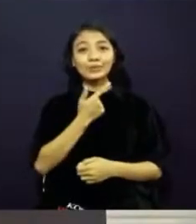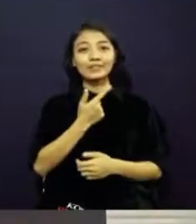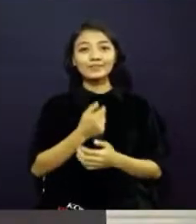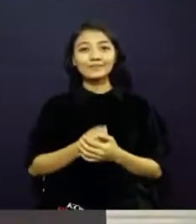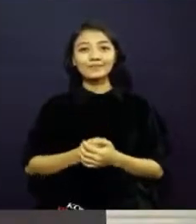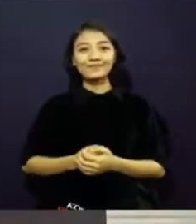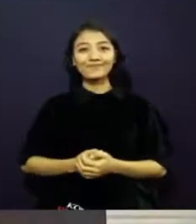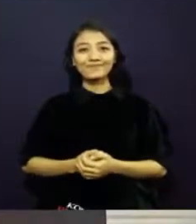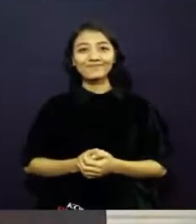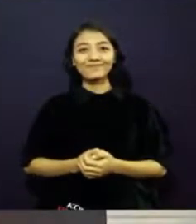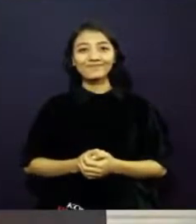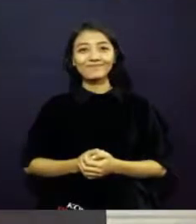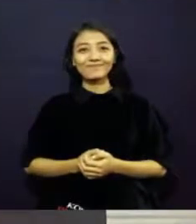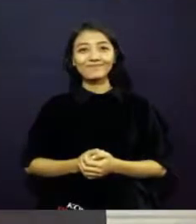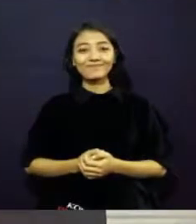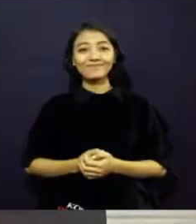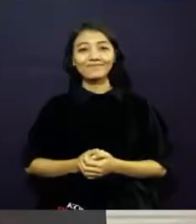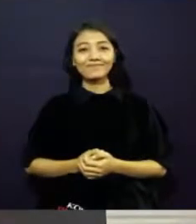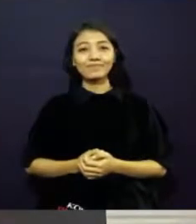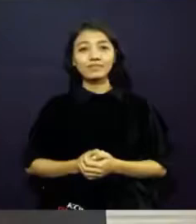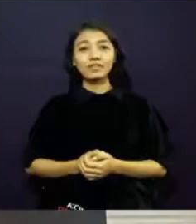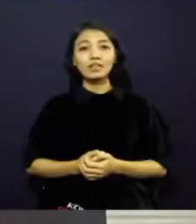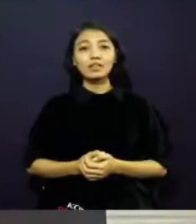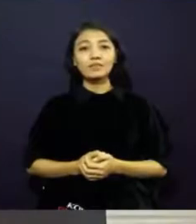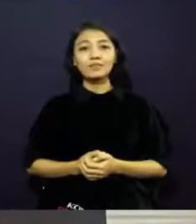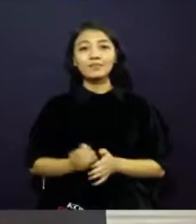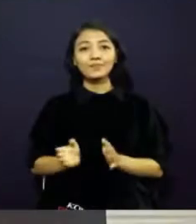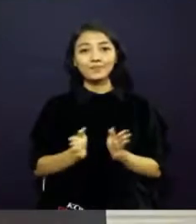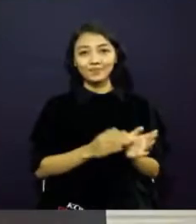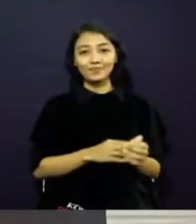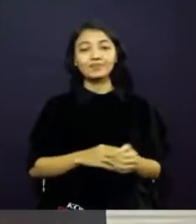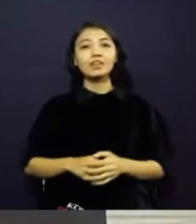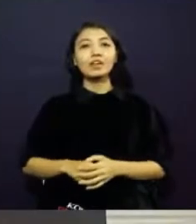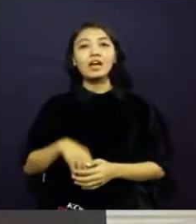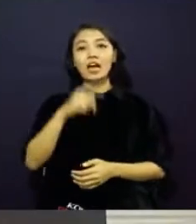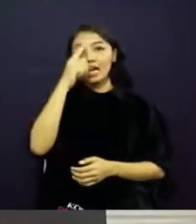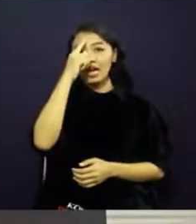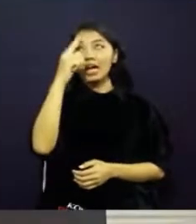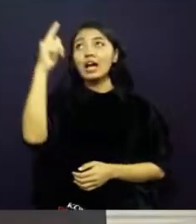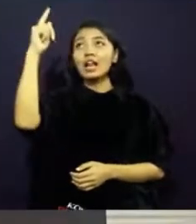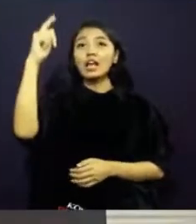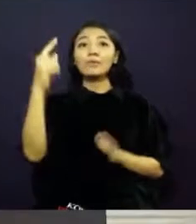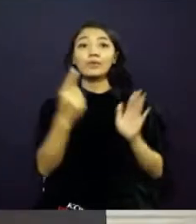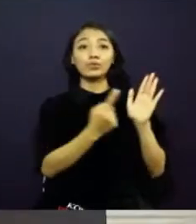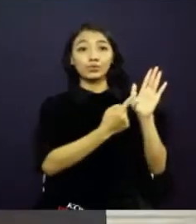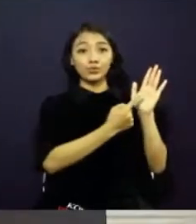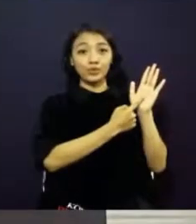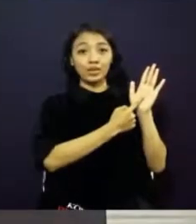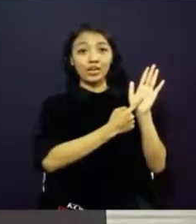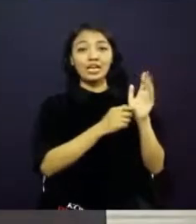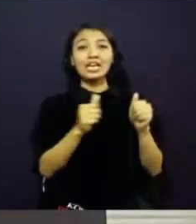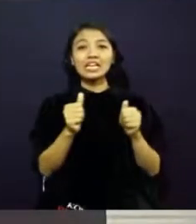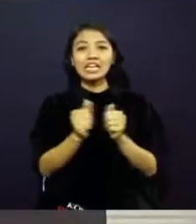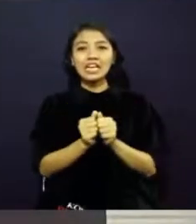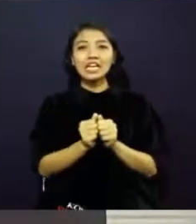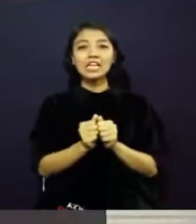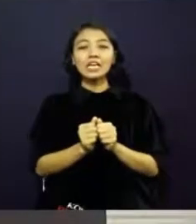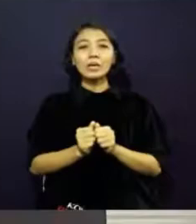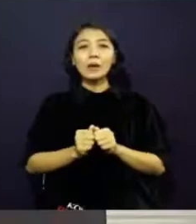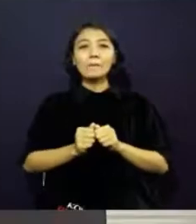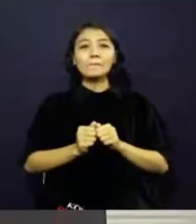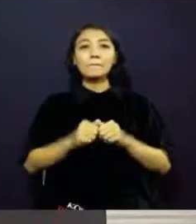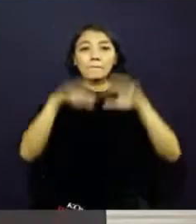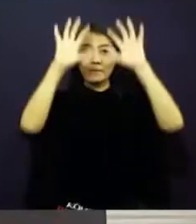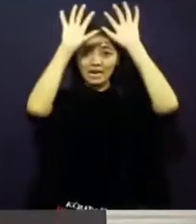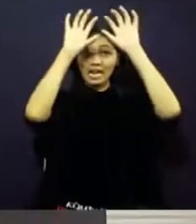Hai hal yang kedua Allah menunjukkan melalui perayaan orang Kudus semua orang